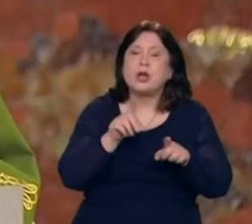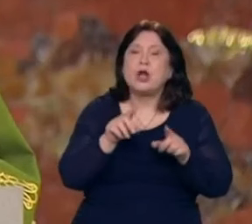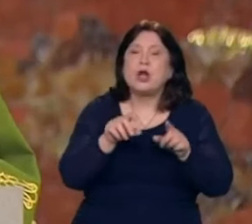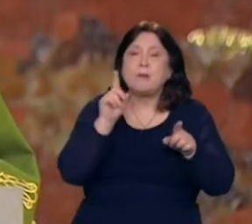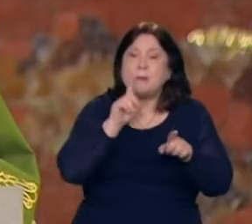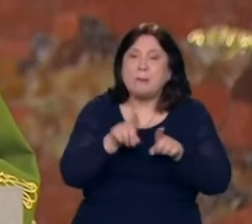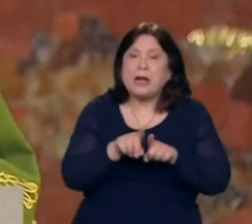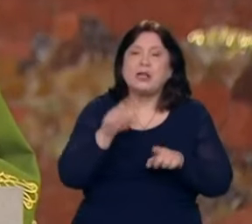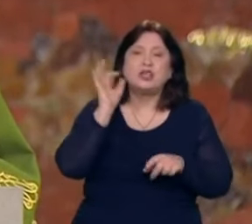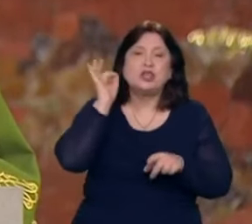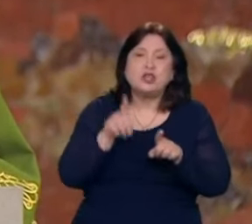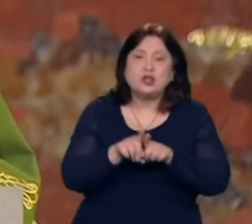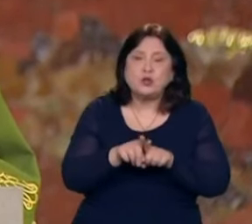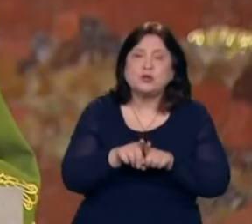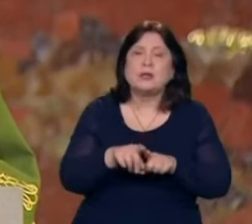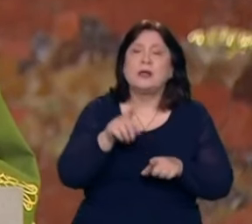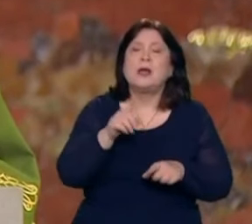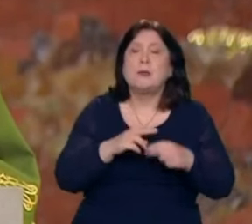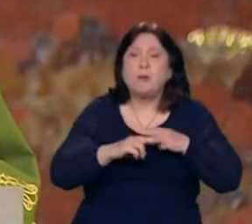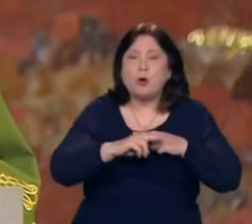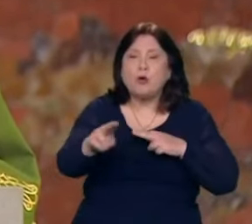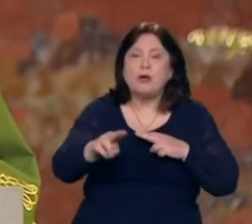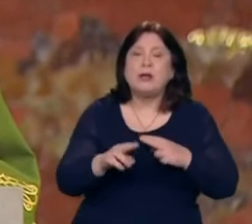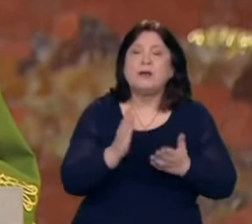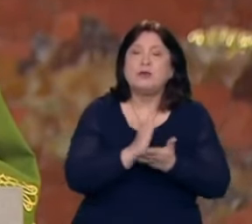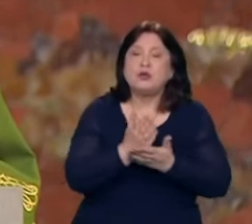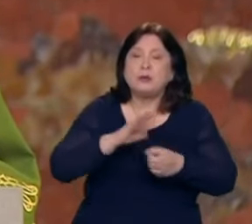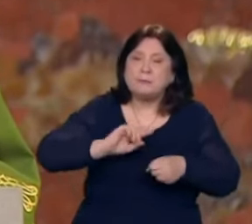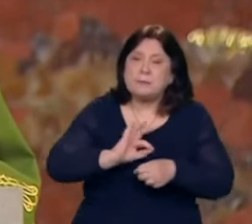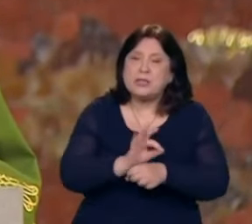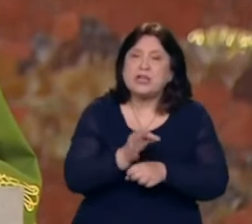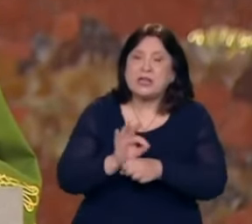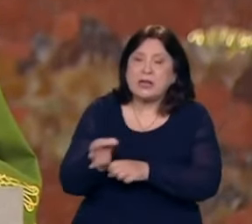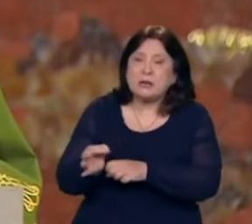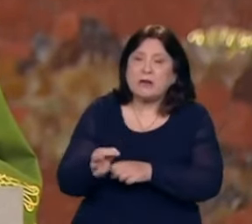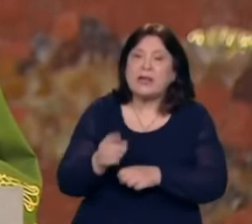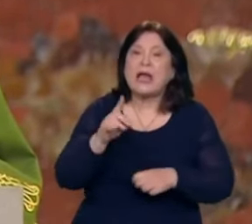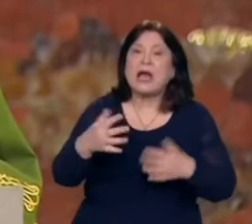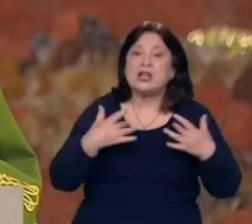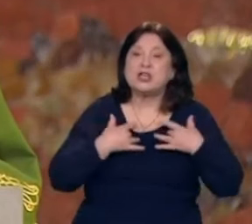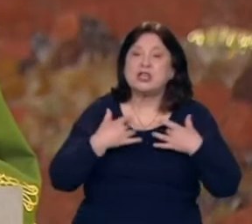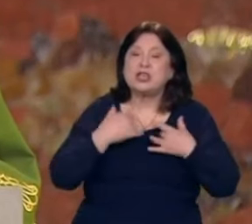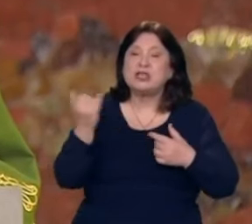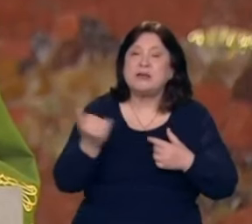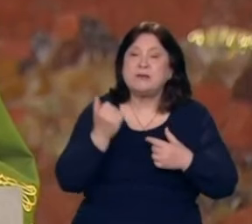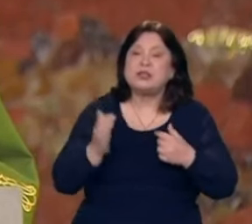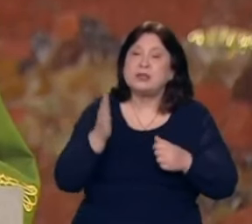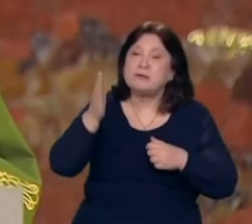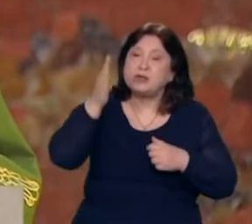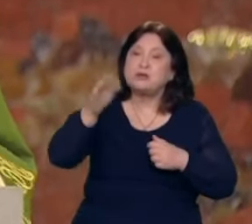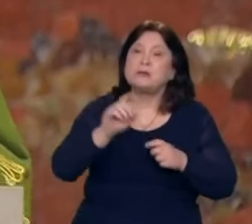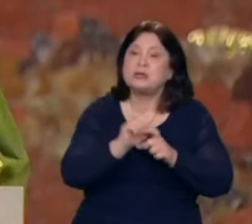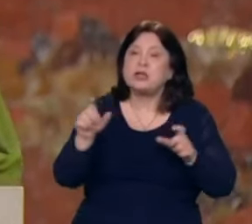matek dzieci i pól wśród prześladowań a życia wiecznego w czasie